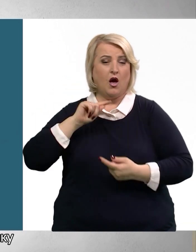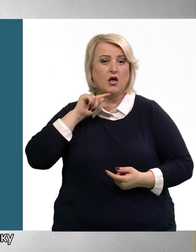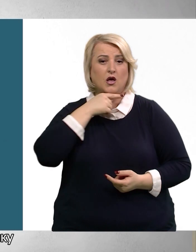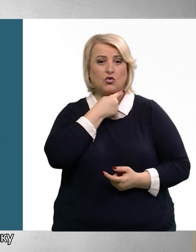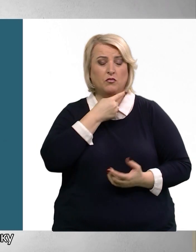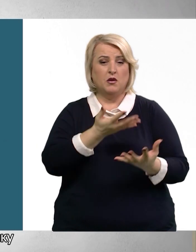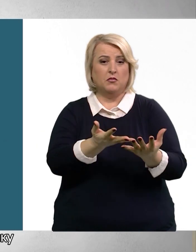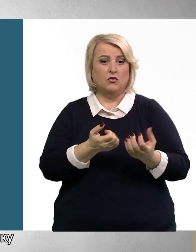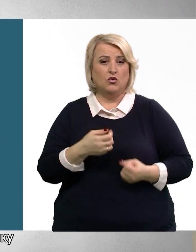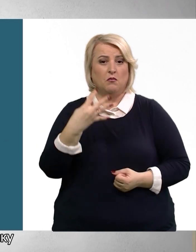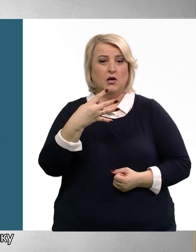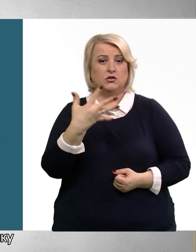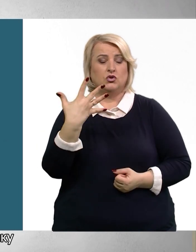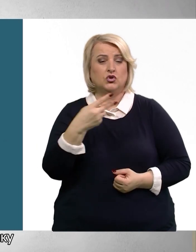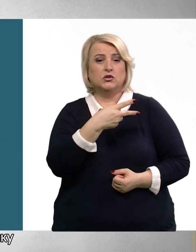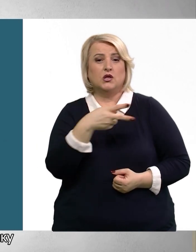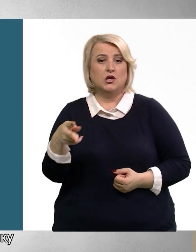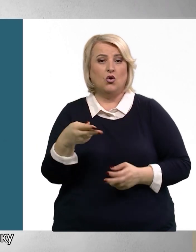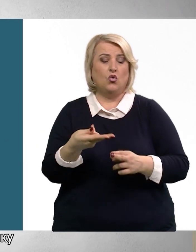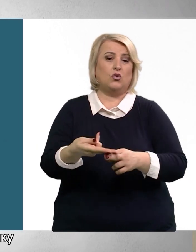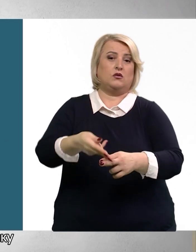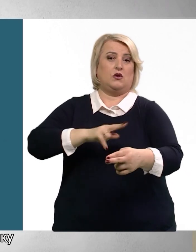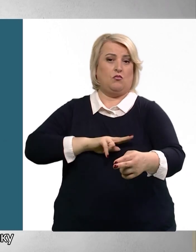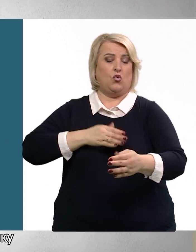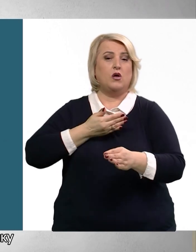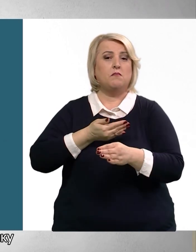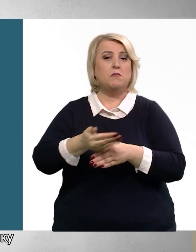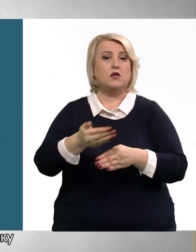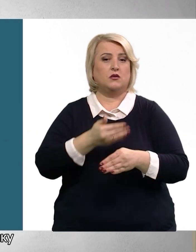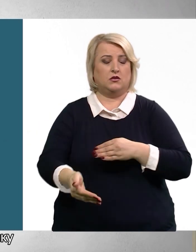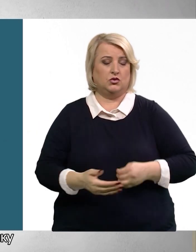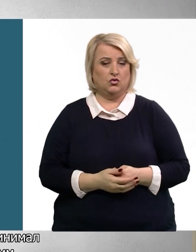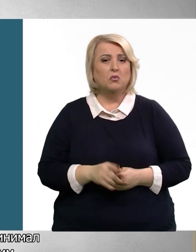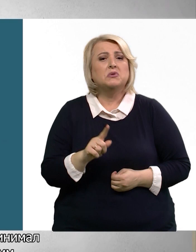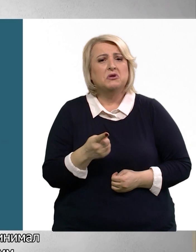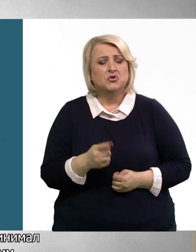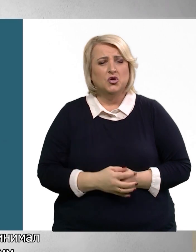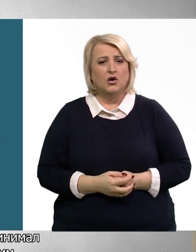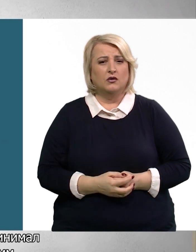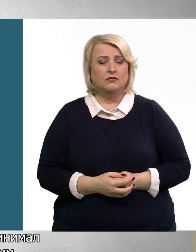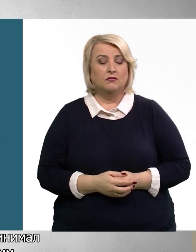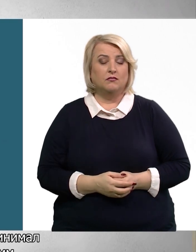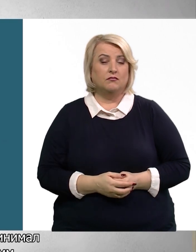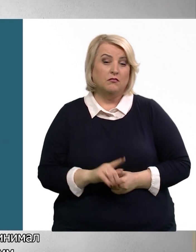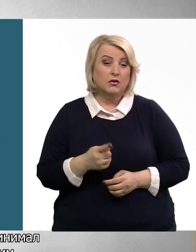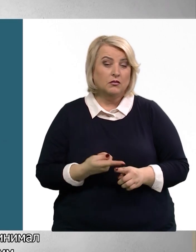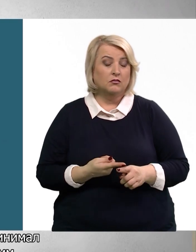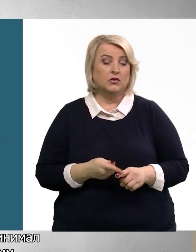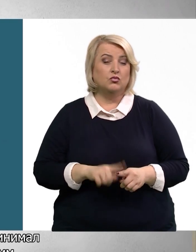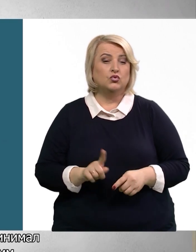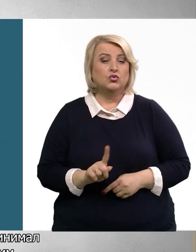antreprenorială, economia primește 45 de euro înapoi mai târziu. De ce? Pentru